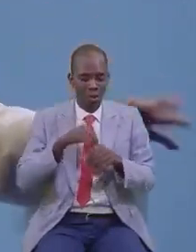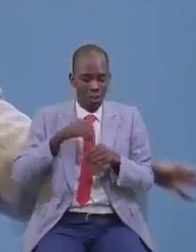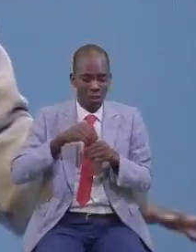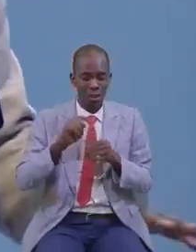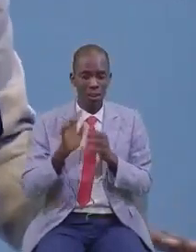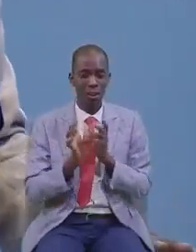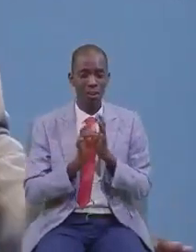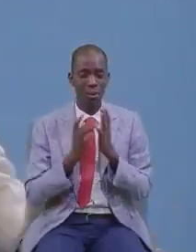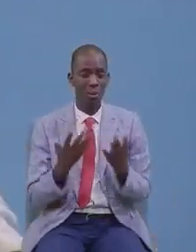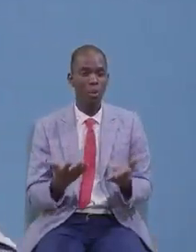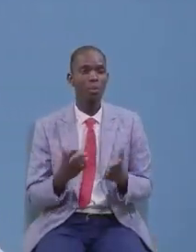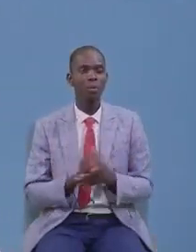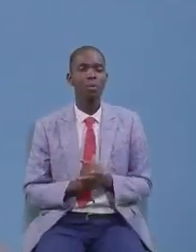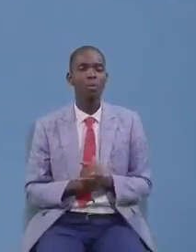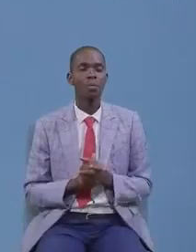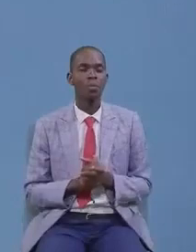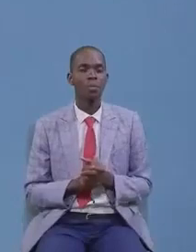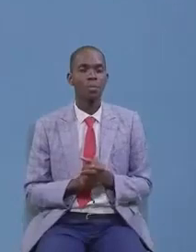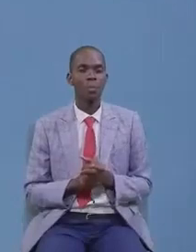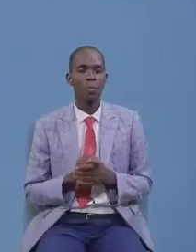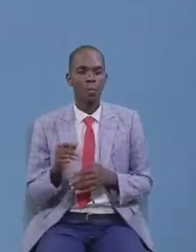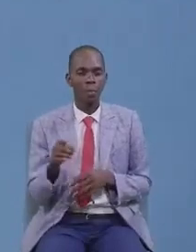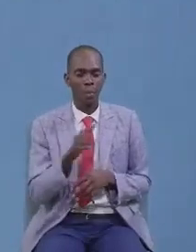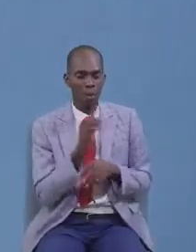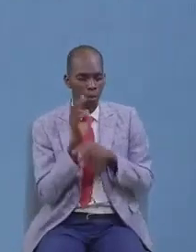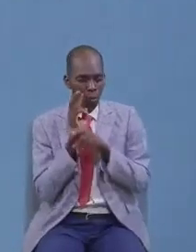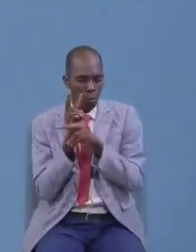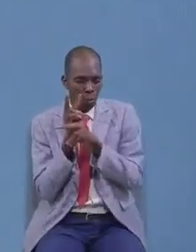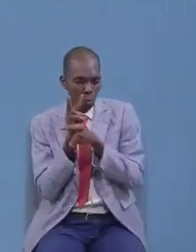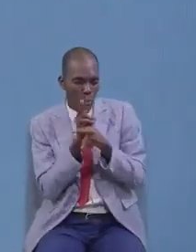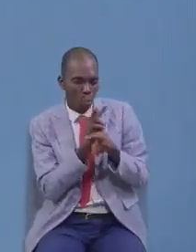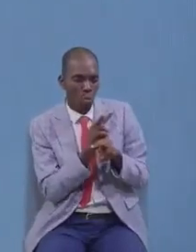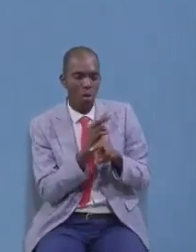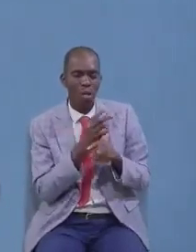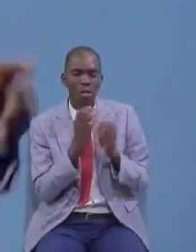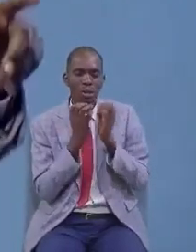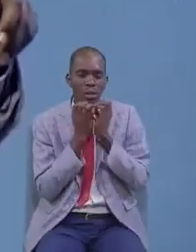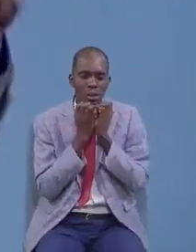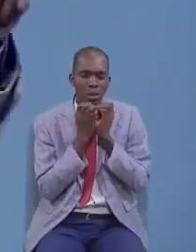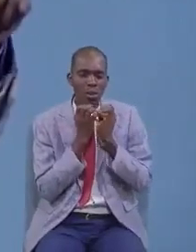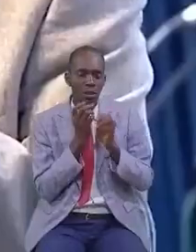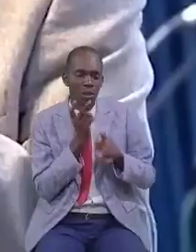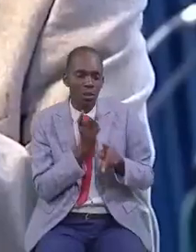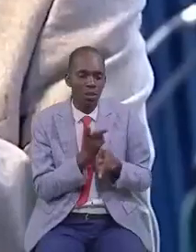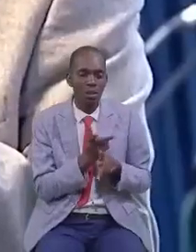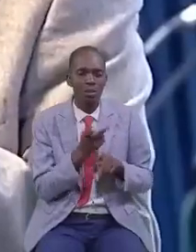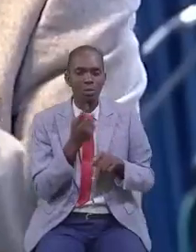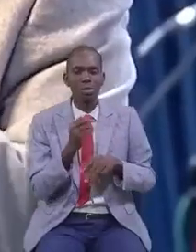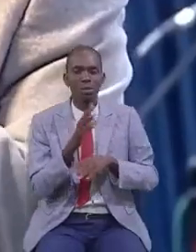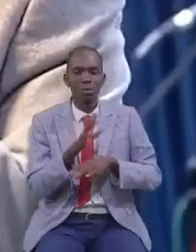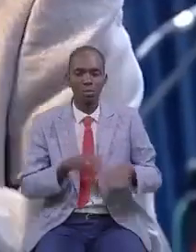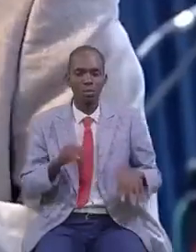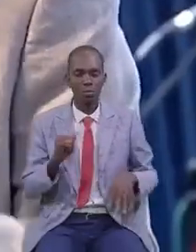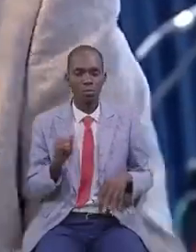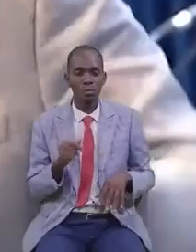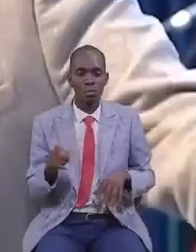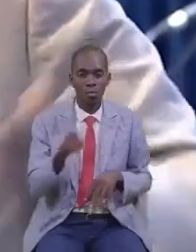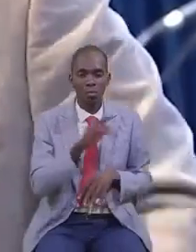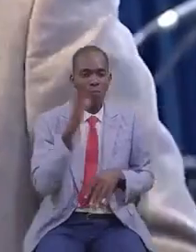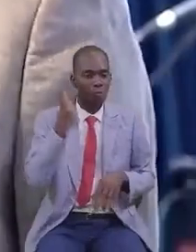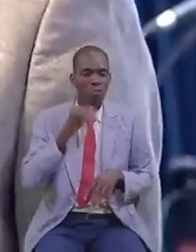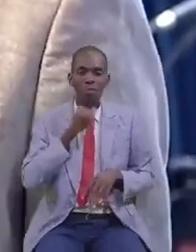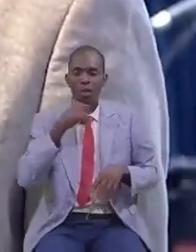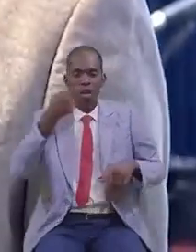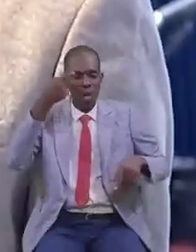పిలిచిన వారందరూ కూడా, they watched over the call. వారు తమ పిలుపును గమనించుకున్నారు. They will not accept anything that